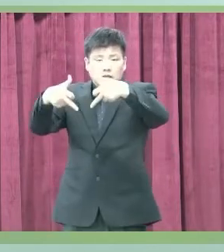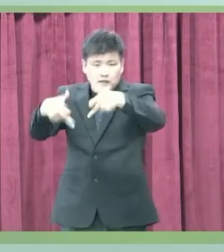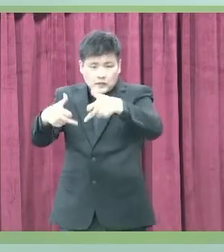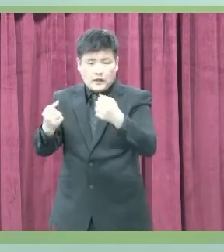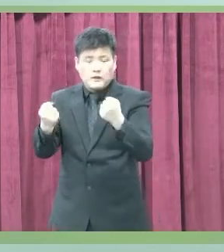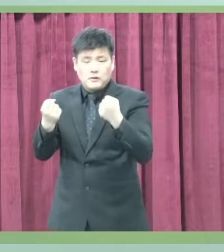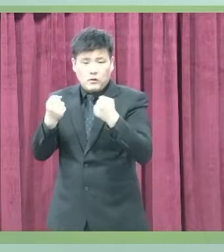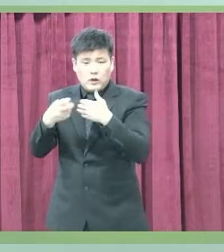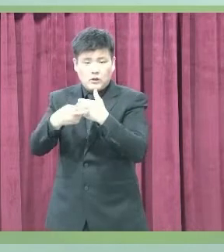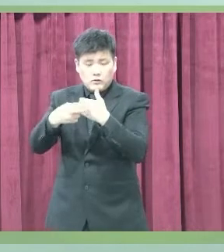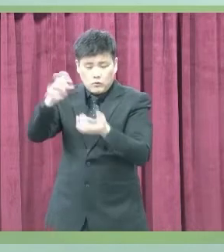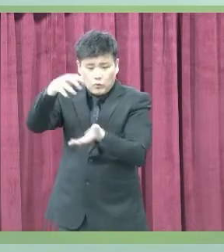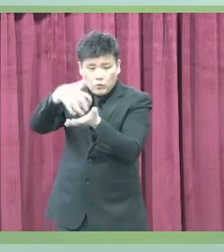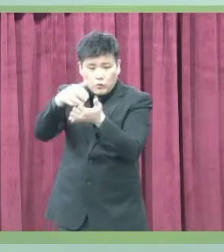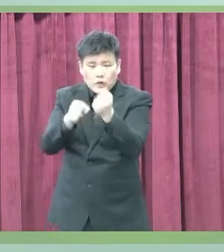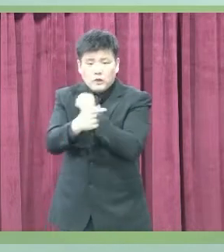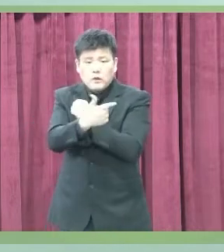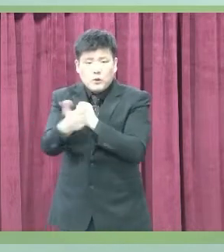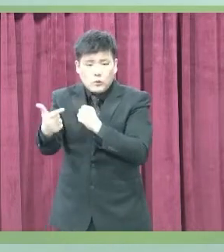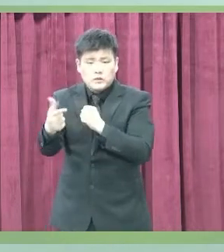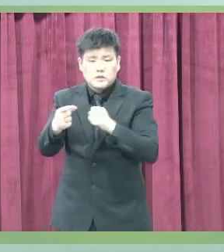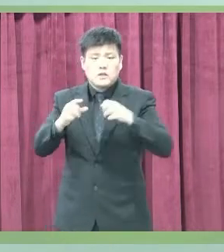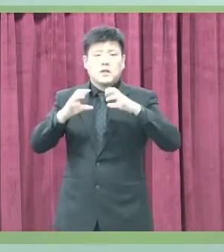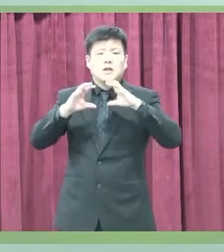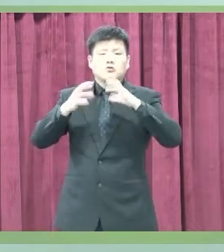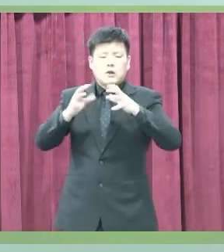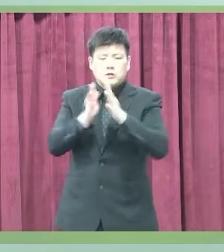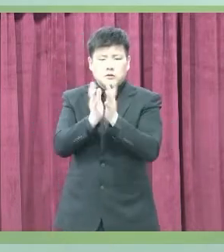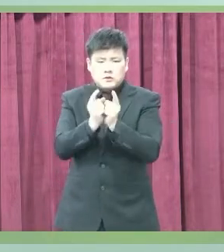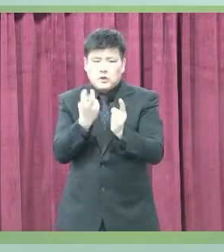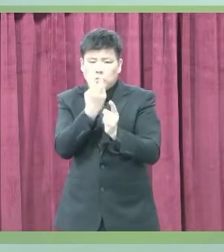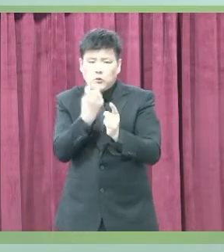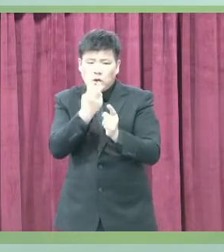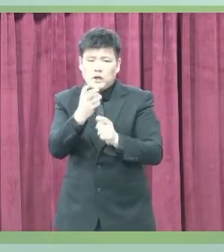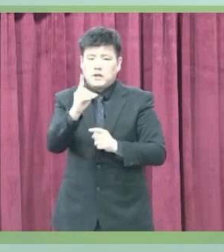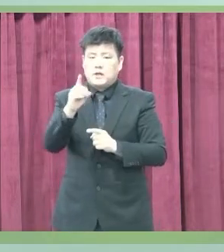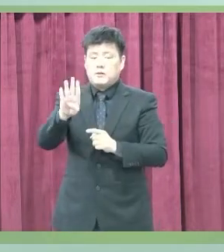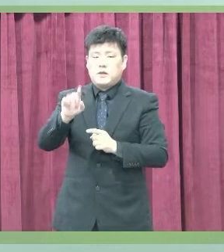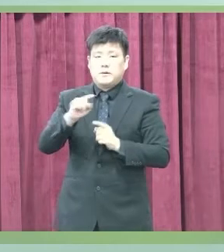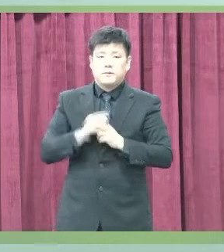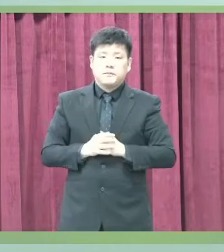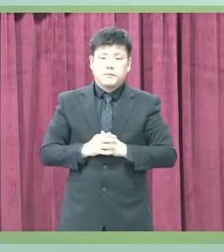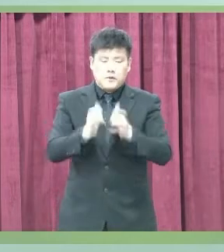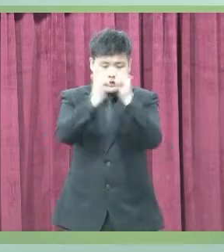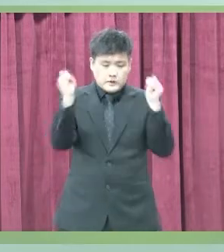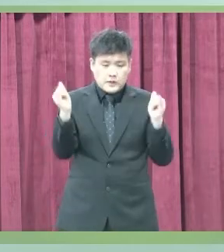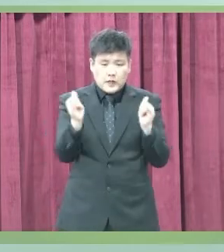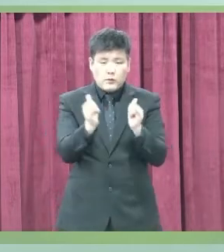의미가 있지? 일단 국가 단위의 빅데이터입니다. 그래서 다기관 그러니까